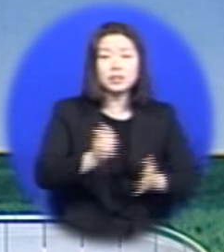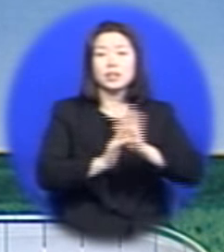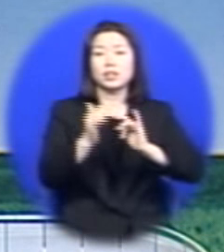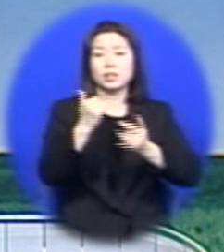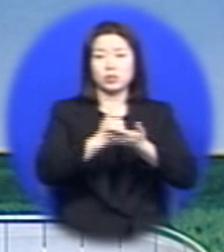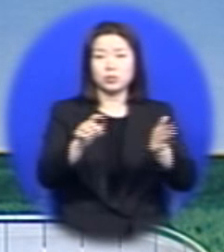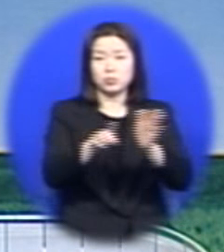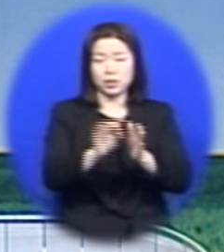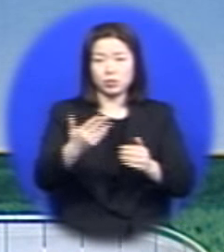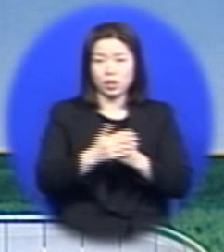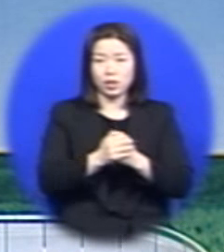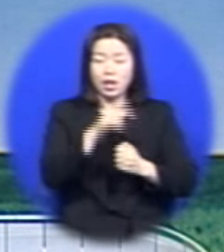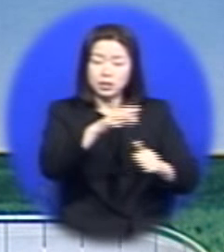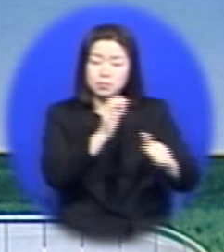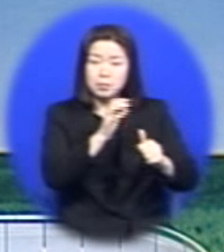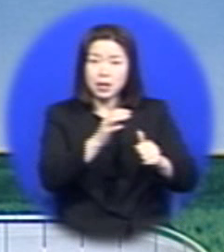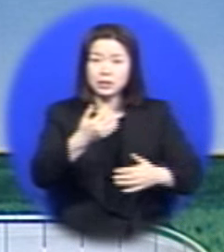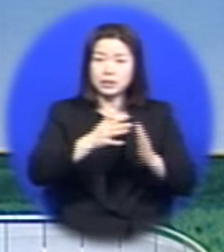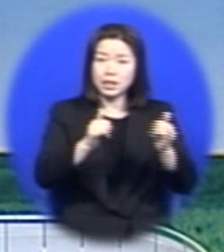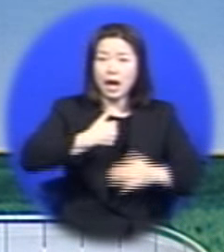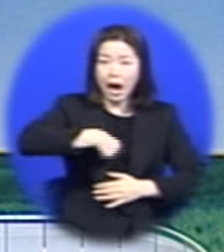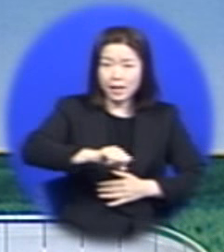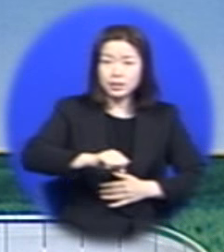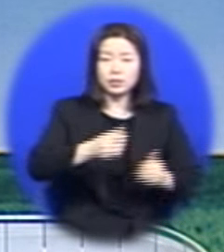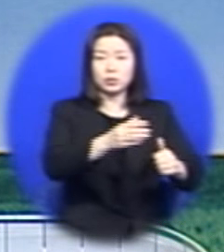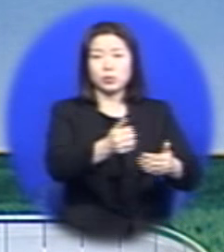그리고 그 핍박자의 아들을 또 받아들여요.